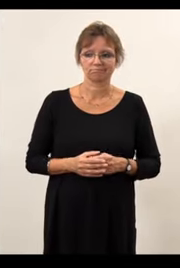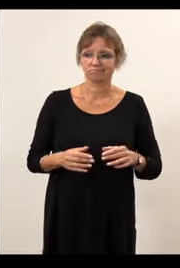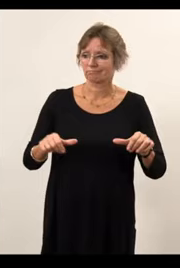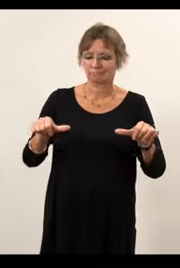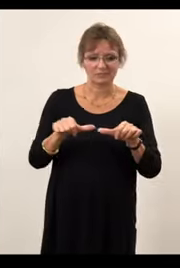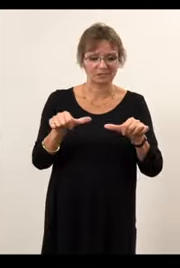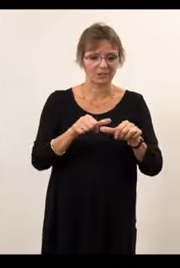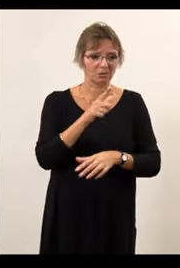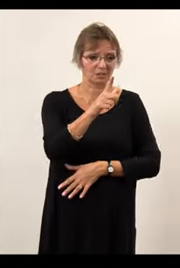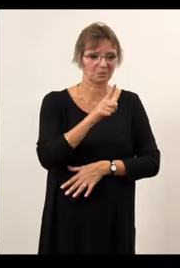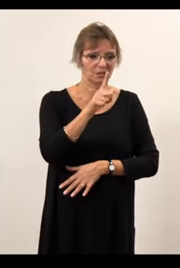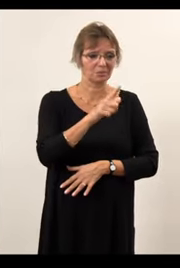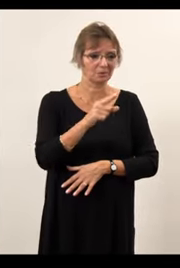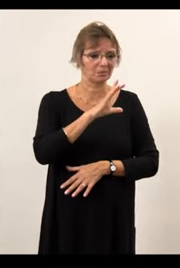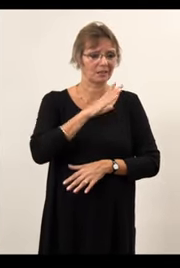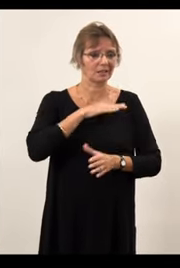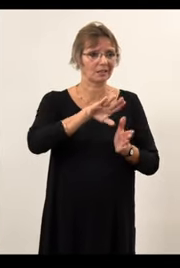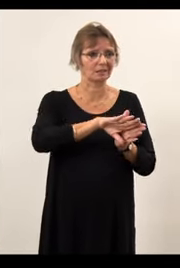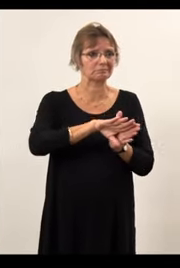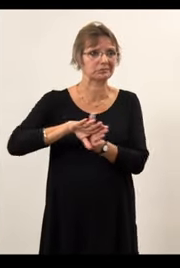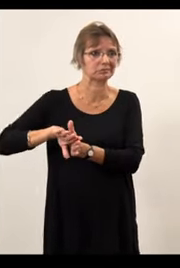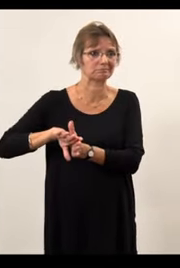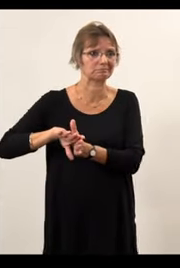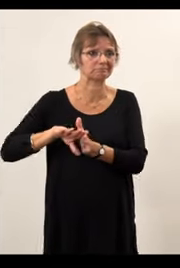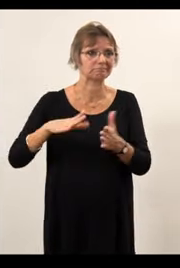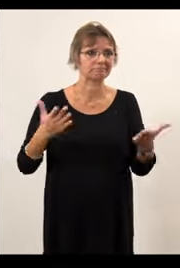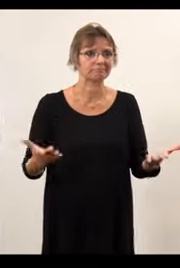Comment on va faire pour se débarrasser de tout ce bordel?